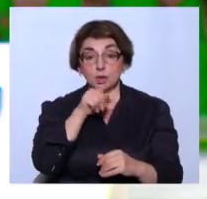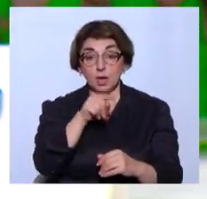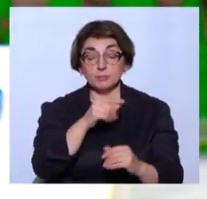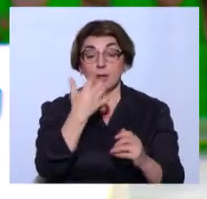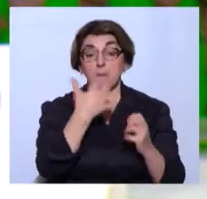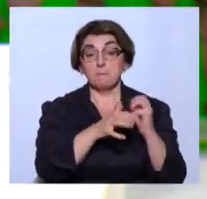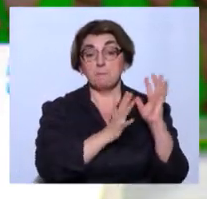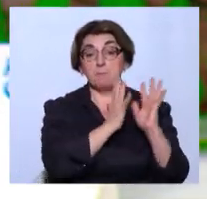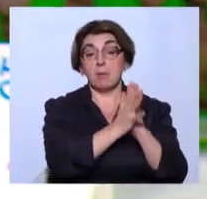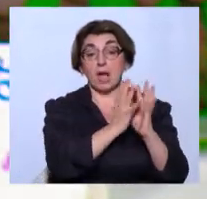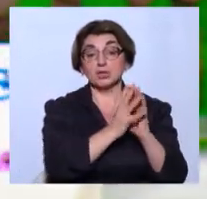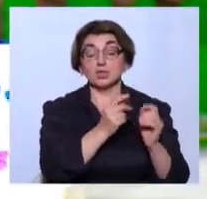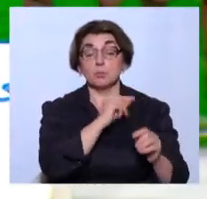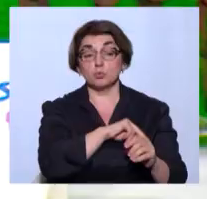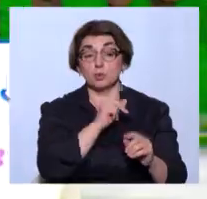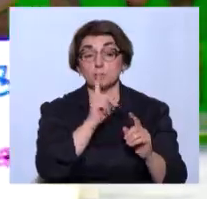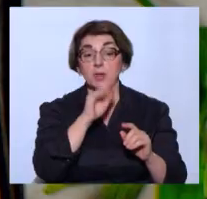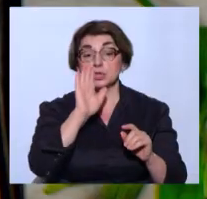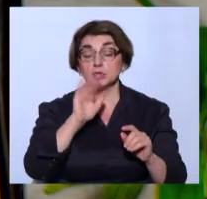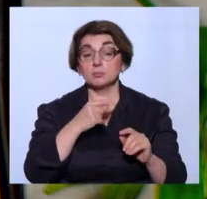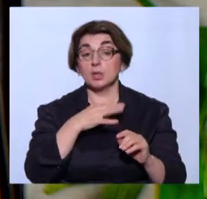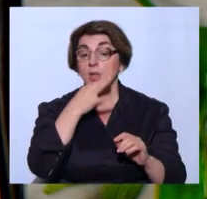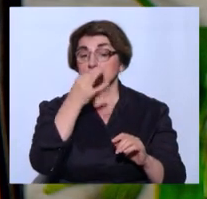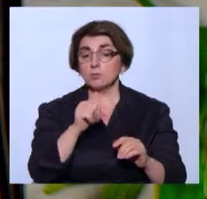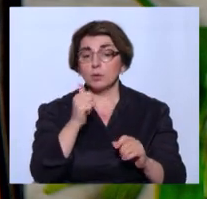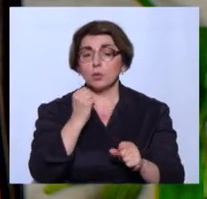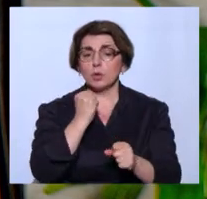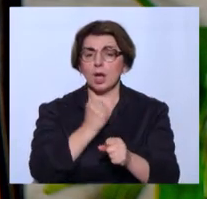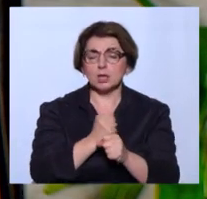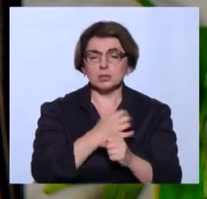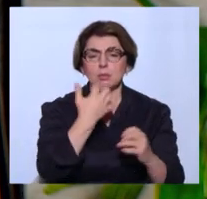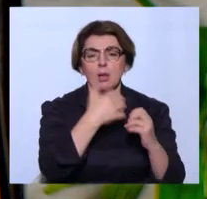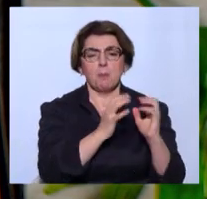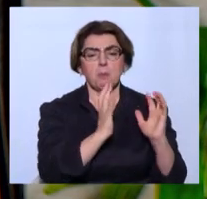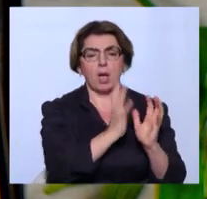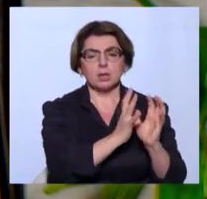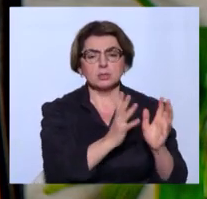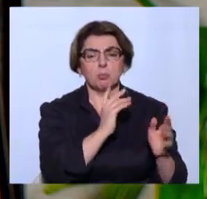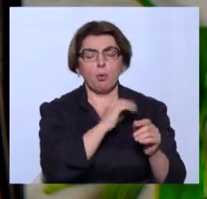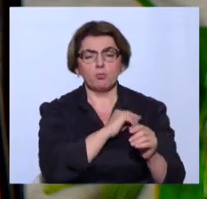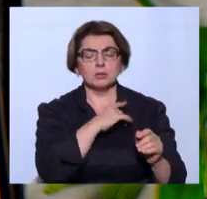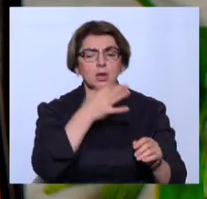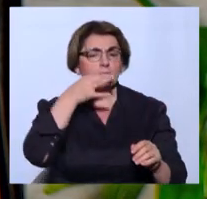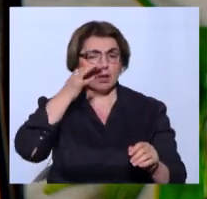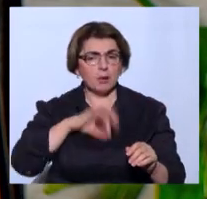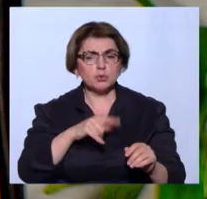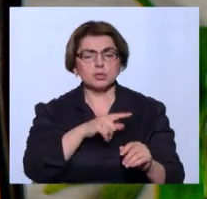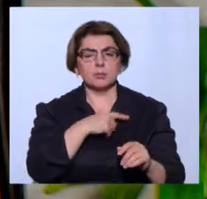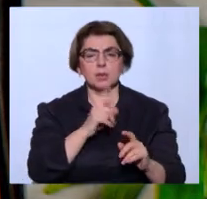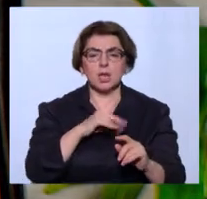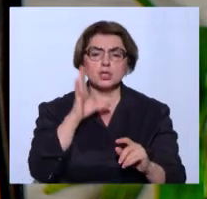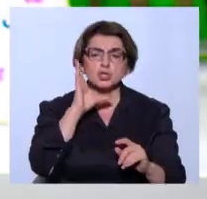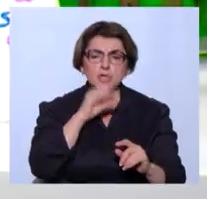უნდოდათ მებაღეობა და მას შემდეგ, რაც თქვენს თუ როგორ აპირებდნენ ბაღის მოვლას, რა გამოცდილება ჰქონდათ,